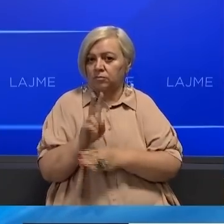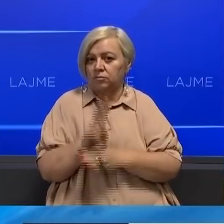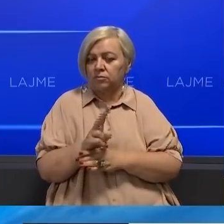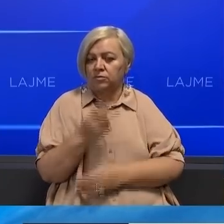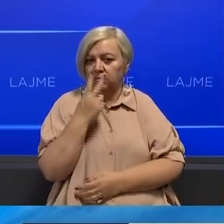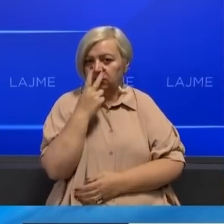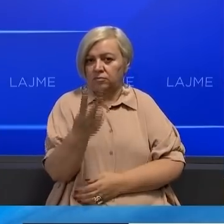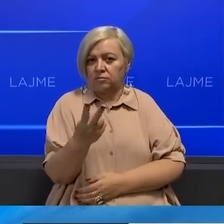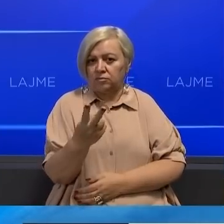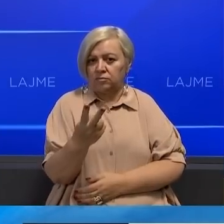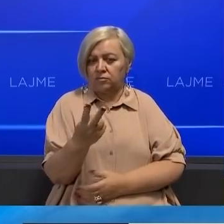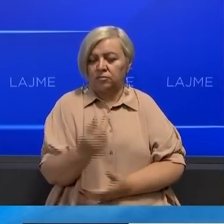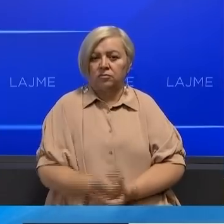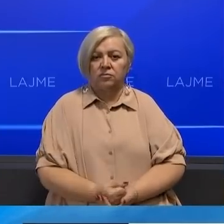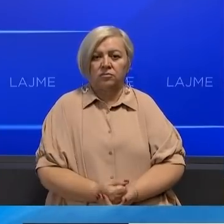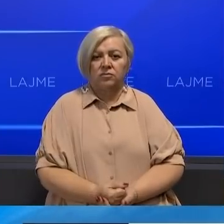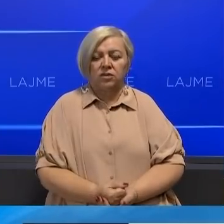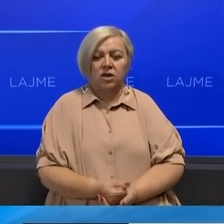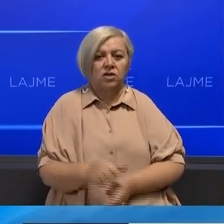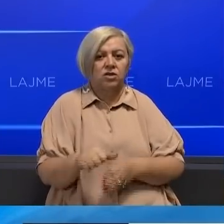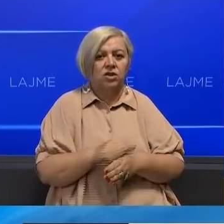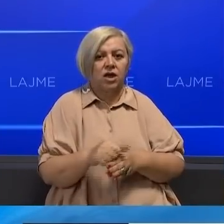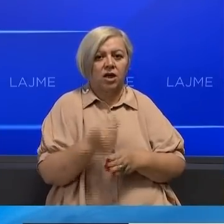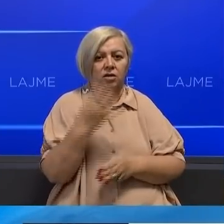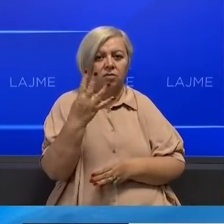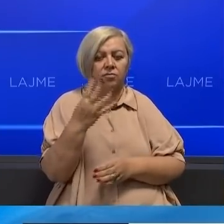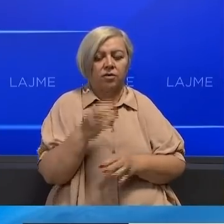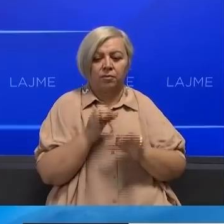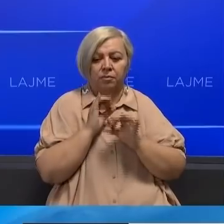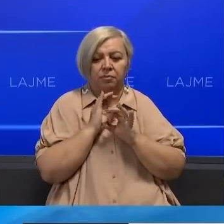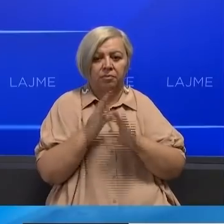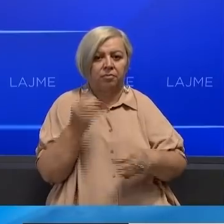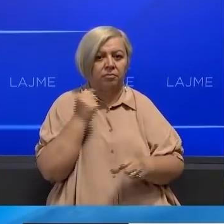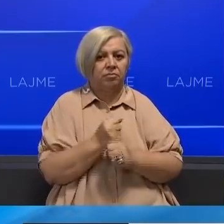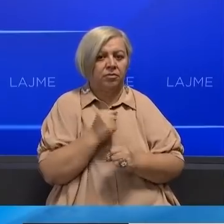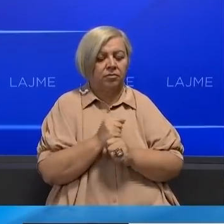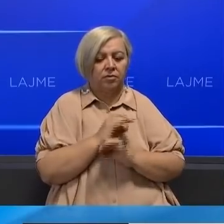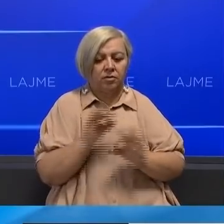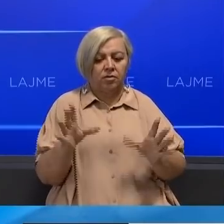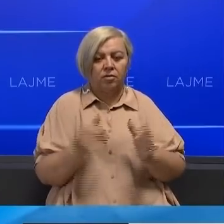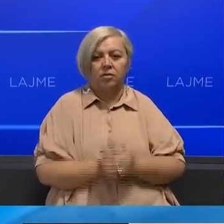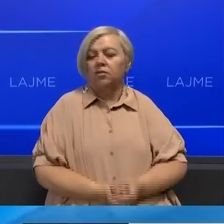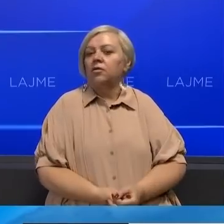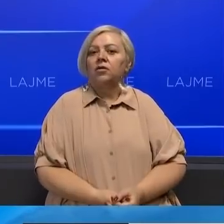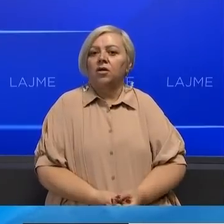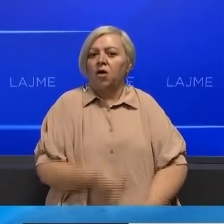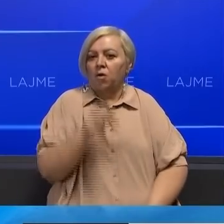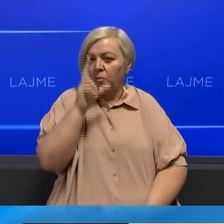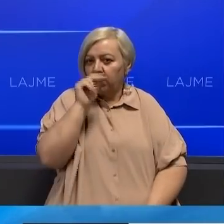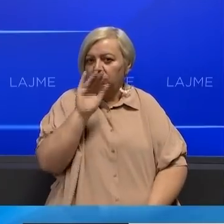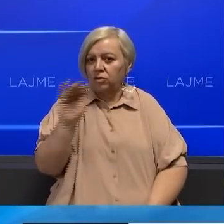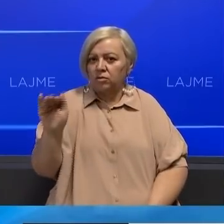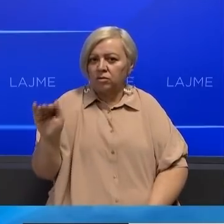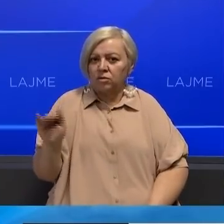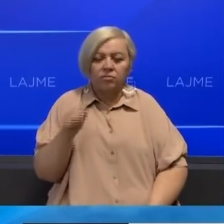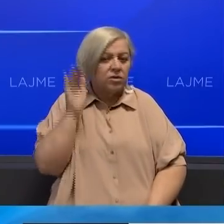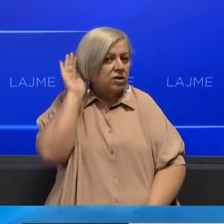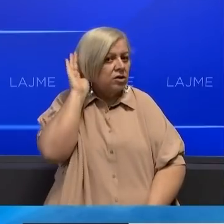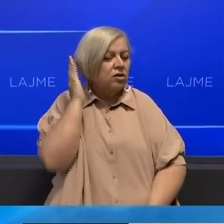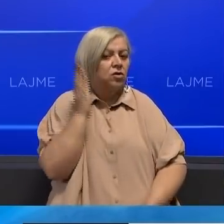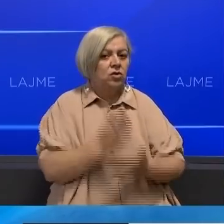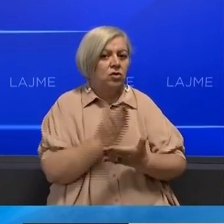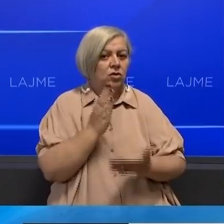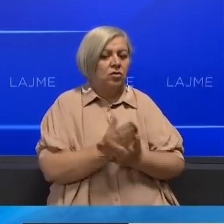shqie që 4 mujë nuk këni bëni veprim konkrete. Kjo qështja gradimeve në polici e ve ministrinë e ju i